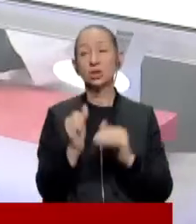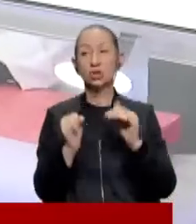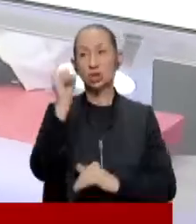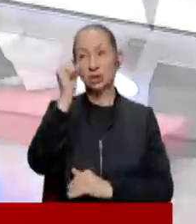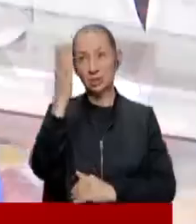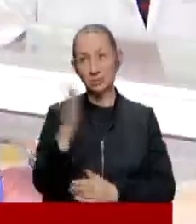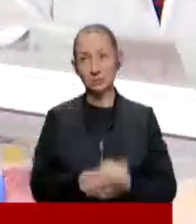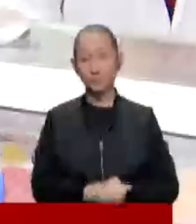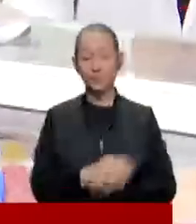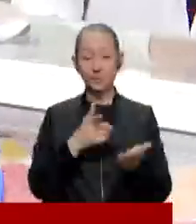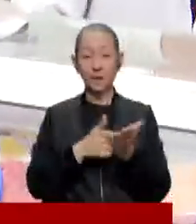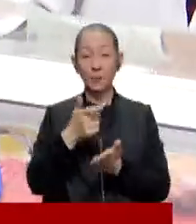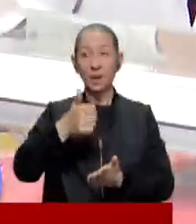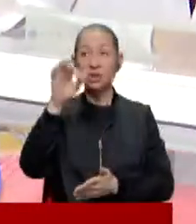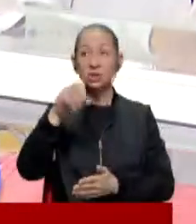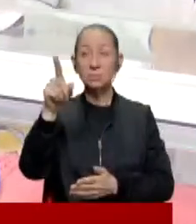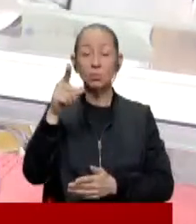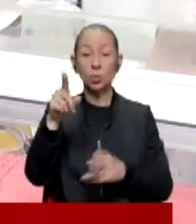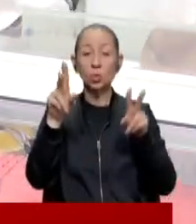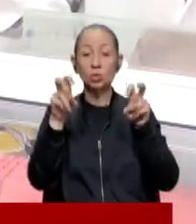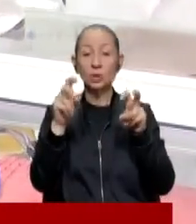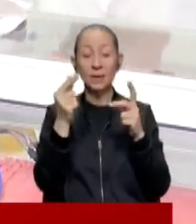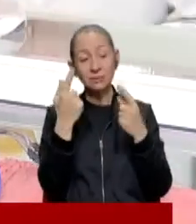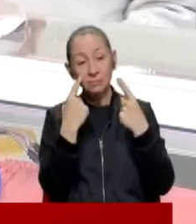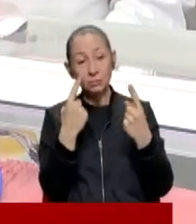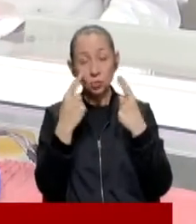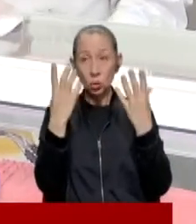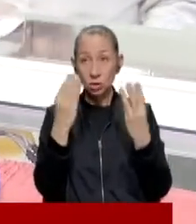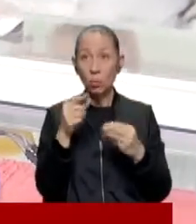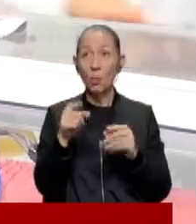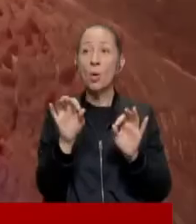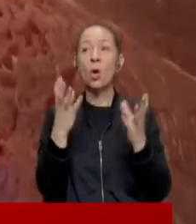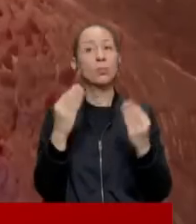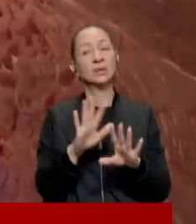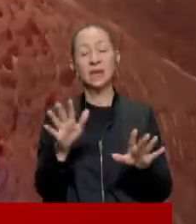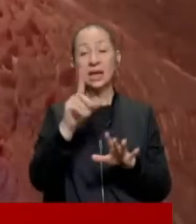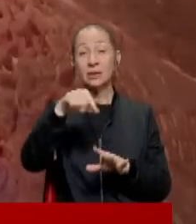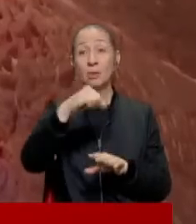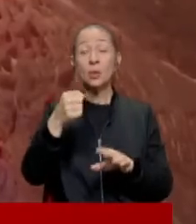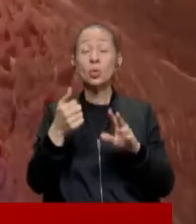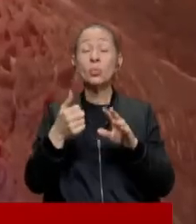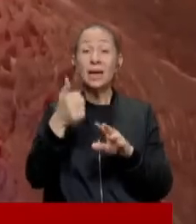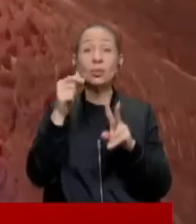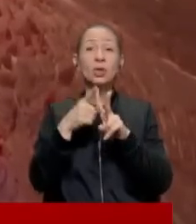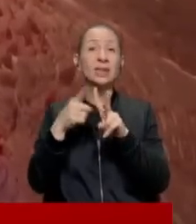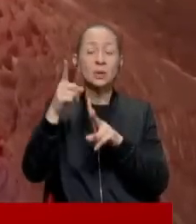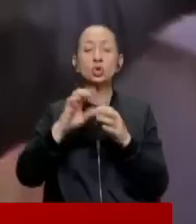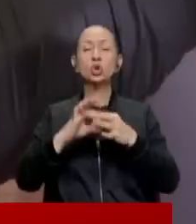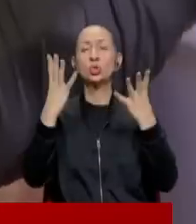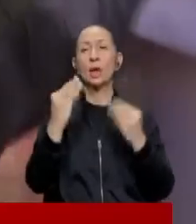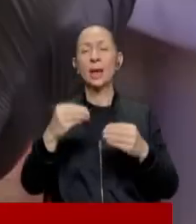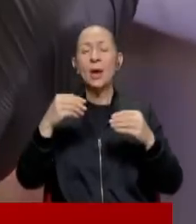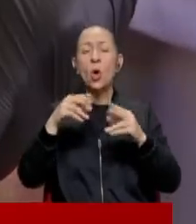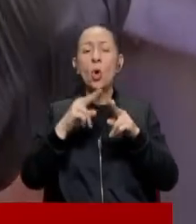liraya yükseldi Tarım Bakanı şimdi Aslında bu konuda biraz ilgilenmiş olsa bu duruma gelmeyiz hazine Bakanı Nurettin çözüm olarak